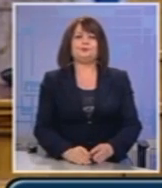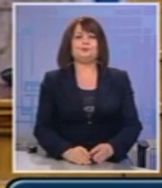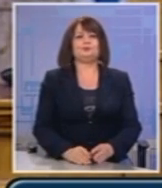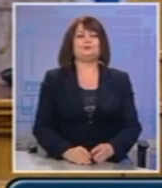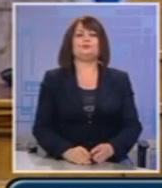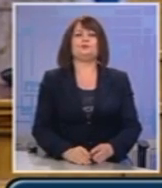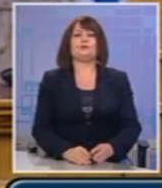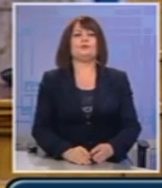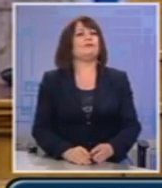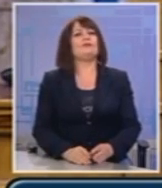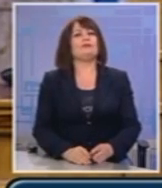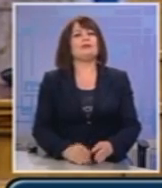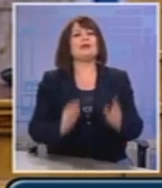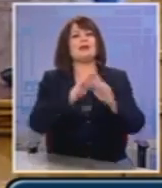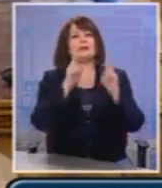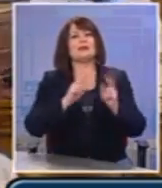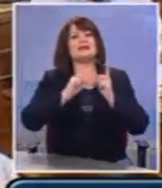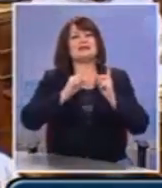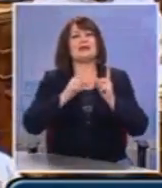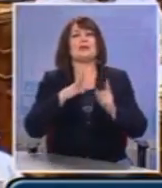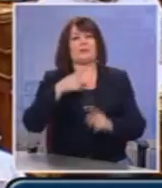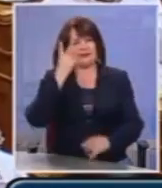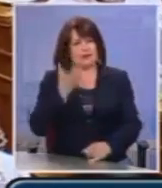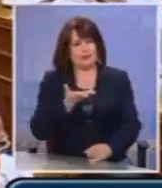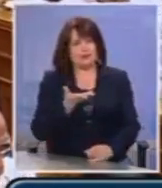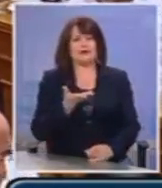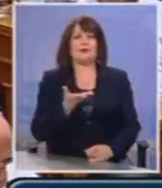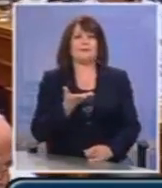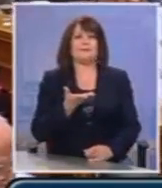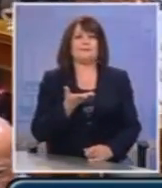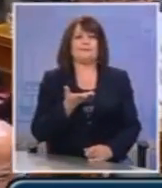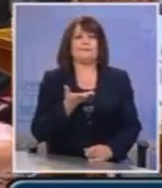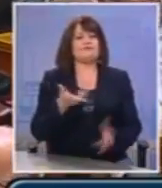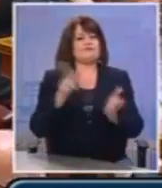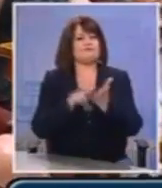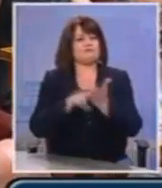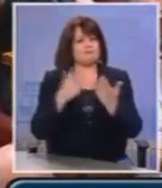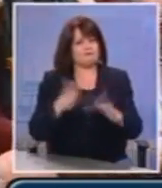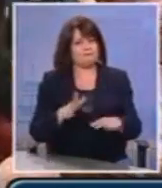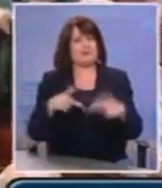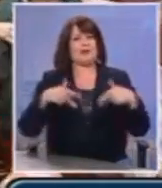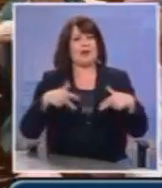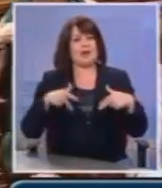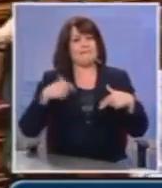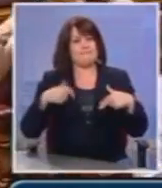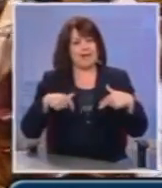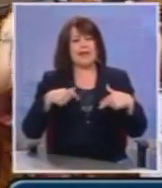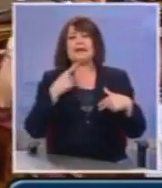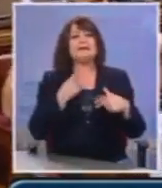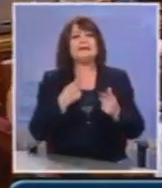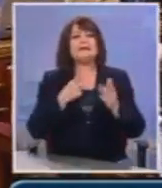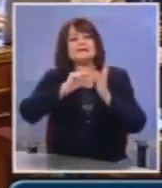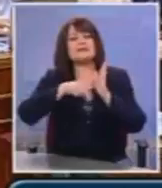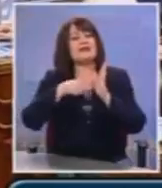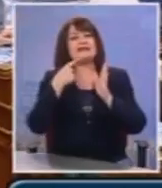δικαιωμάτων τις οποίες τις οποίες κυρώνει γουν και κυρώνονται αποτελούν εξοχ